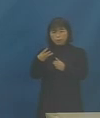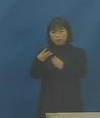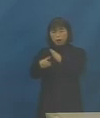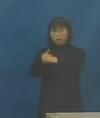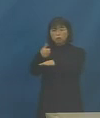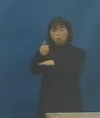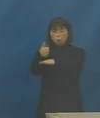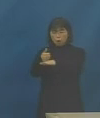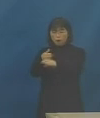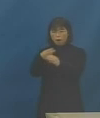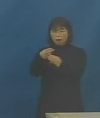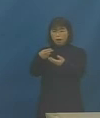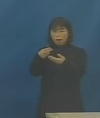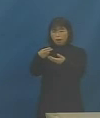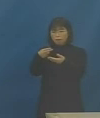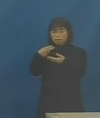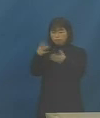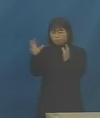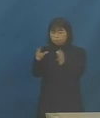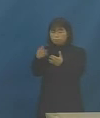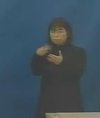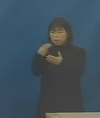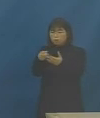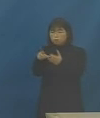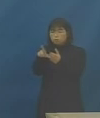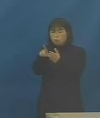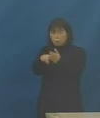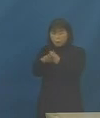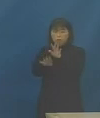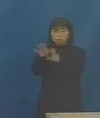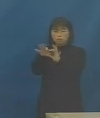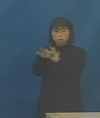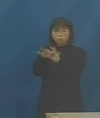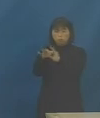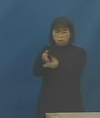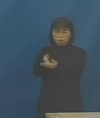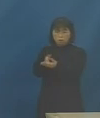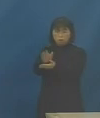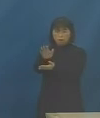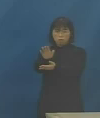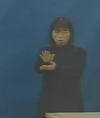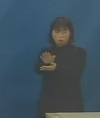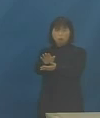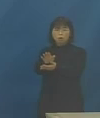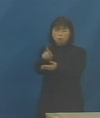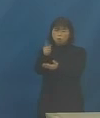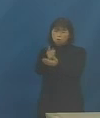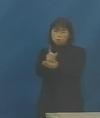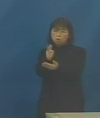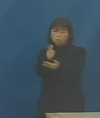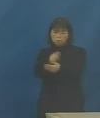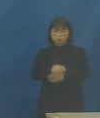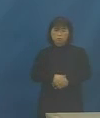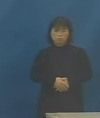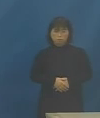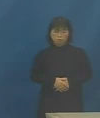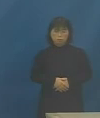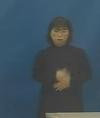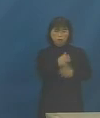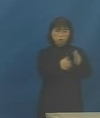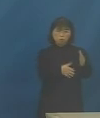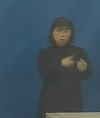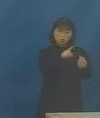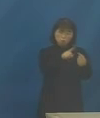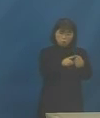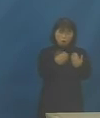ましたけれども実はそうじゃないんですよね結構スポーツイベントだとかそれから学校だとかそこで